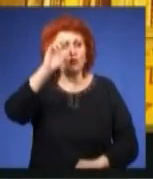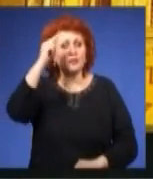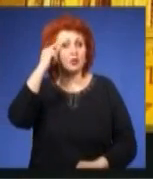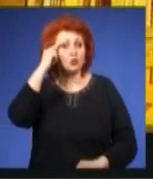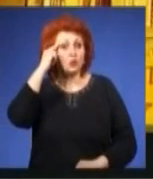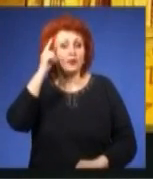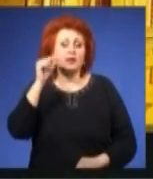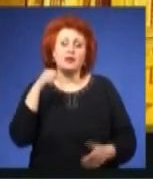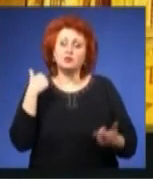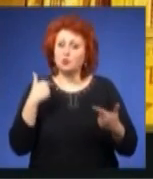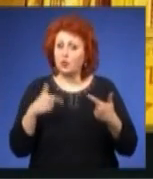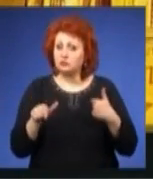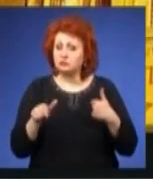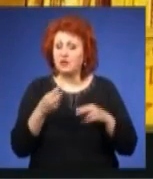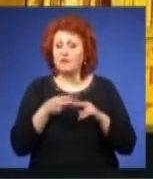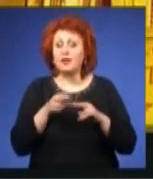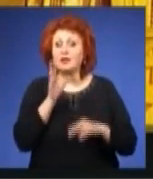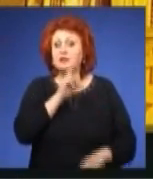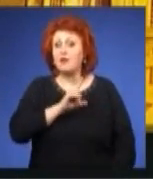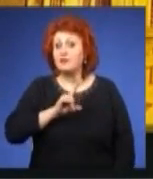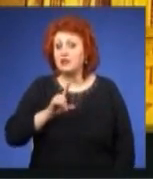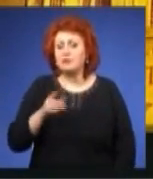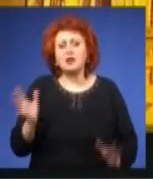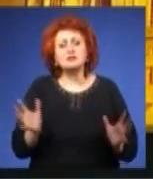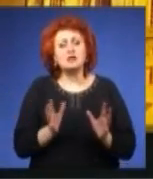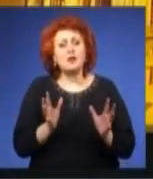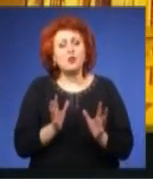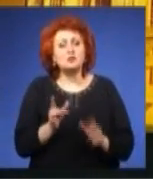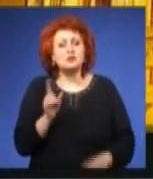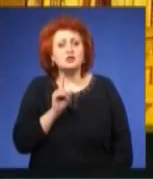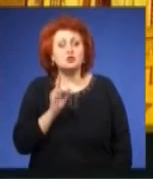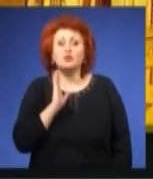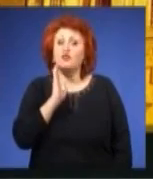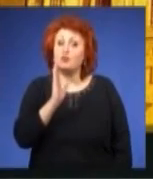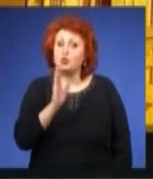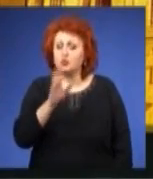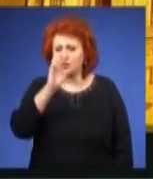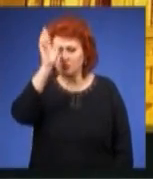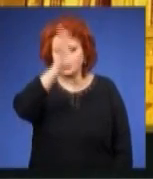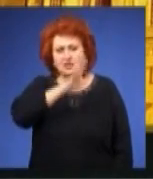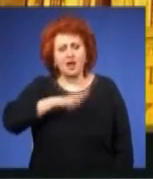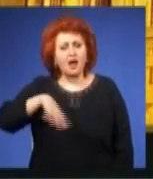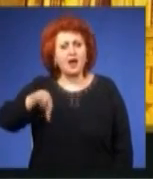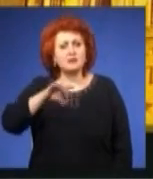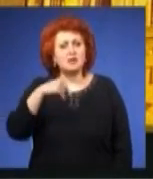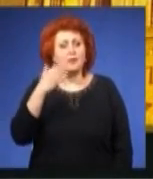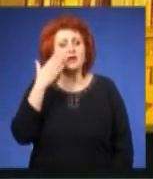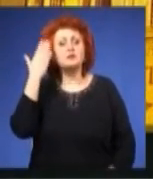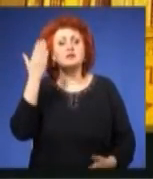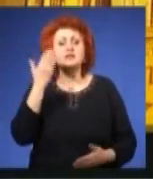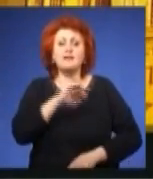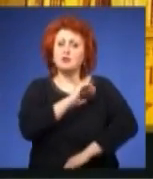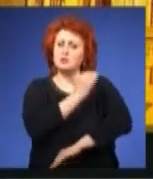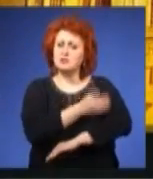Господа, думали совсем о другом. В это время они заботились о том, чтобы в будущем царстве, в царстве по